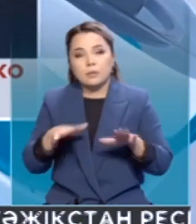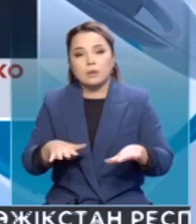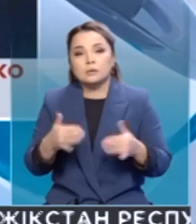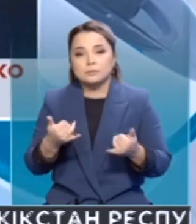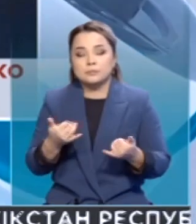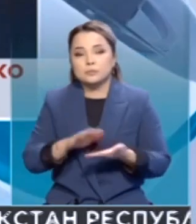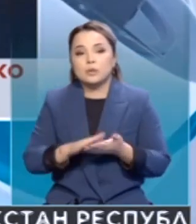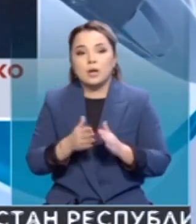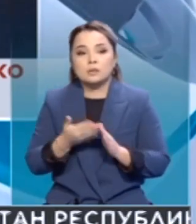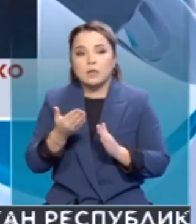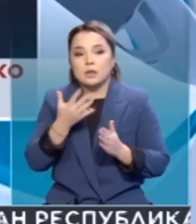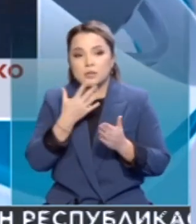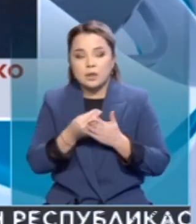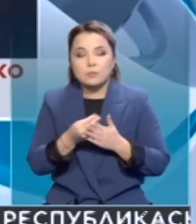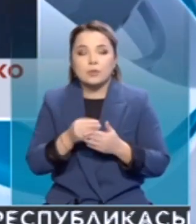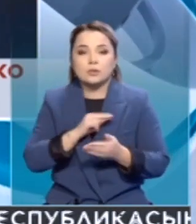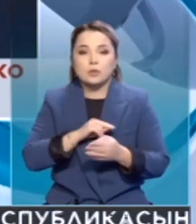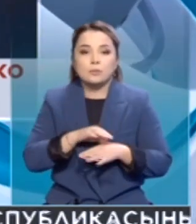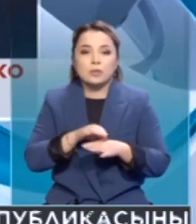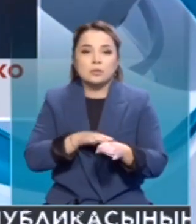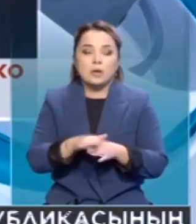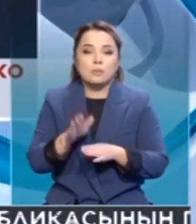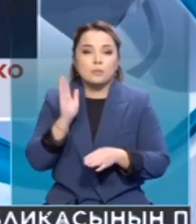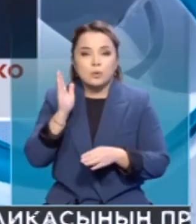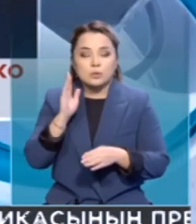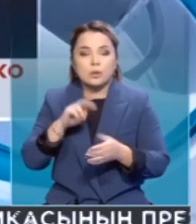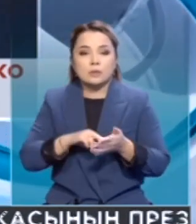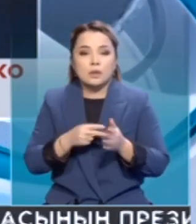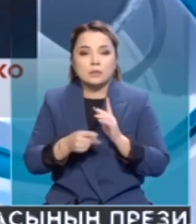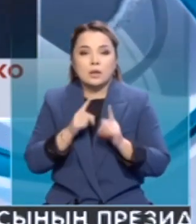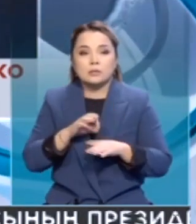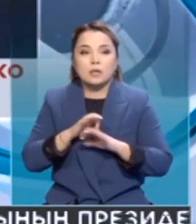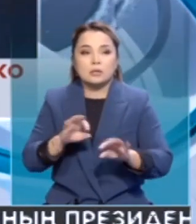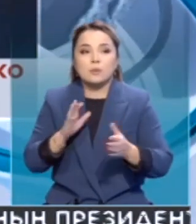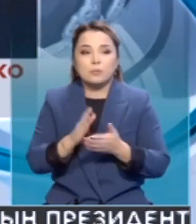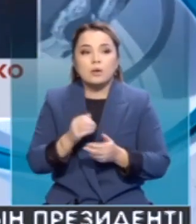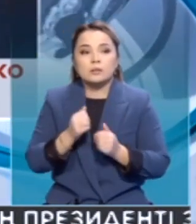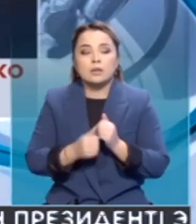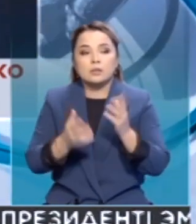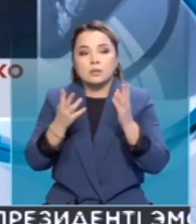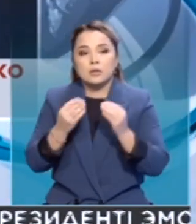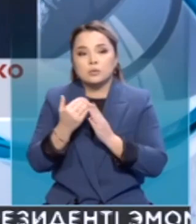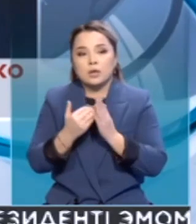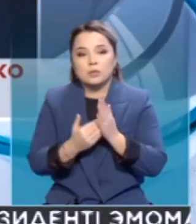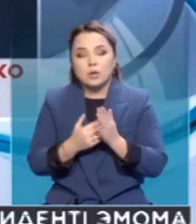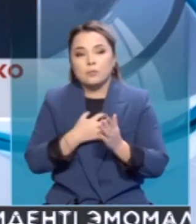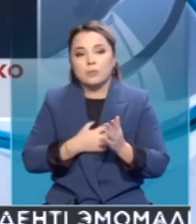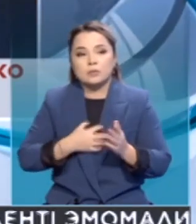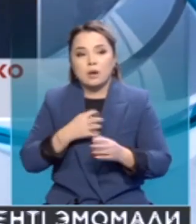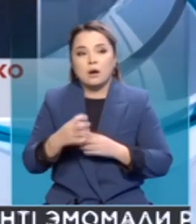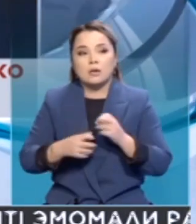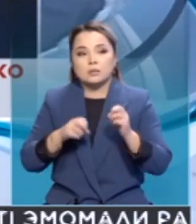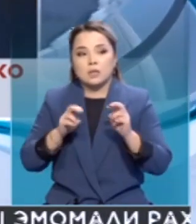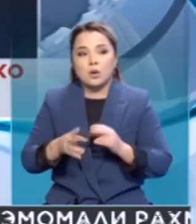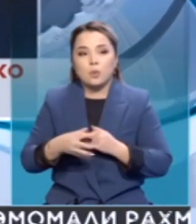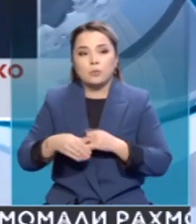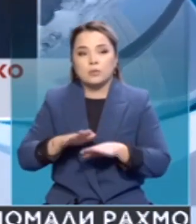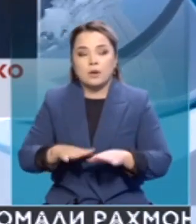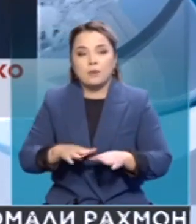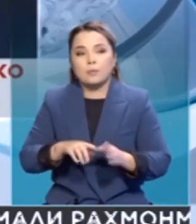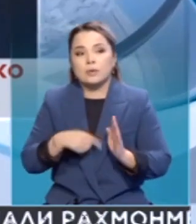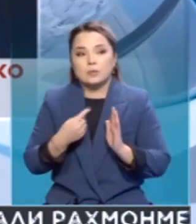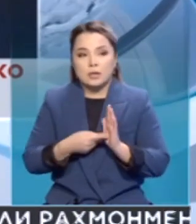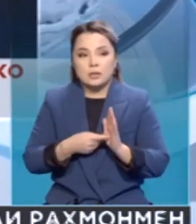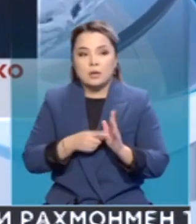әріптестіктің қазіргі жағдайы мен перспективалары талқыланды. Сонымен қатар тараптар күн тәртібіндегі өзекті халықаралық және өңірлік